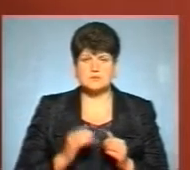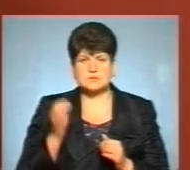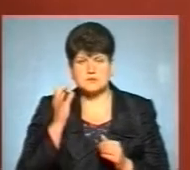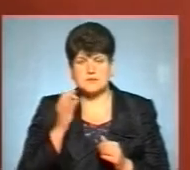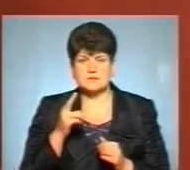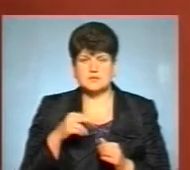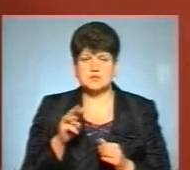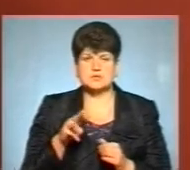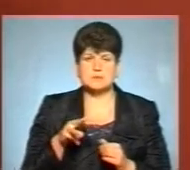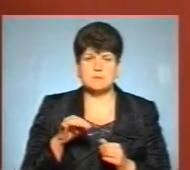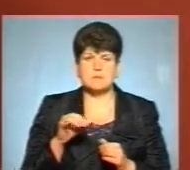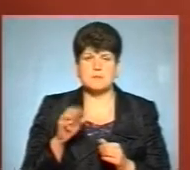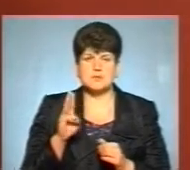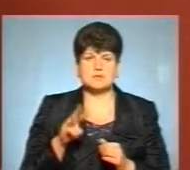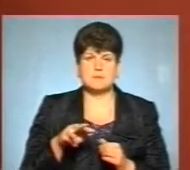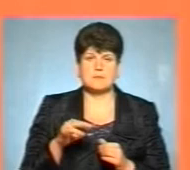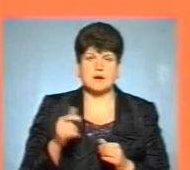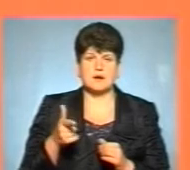Тоді ми повернемося, прокоментуємо його слова ще.